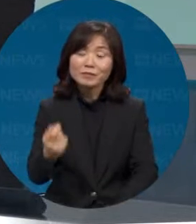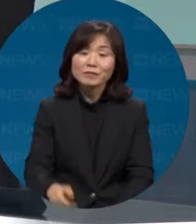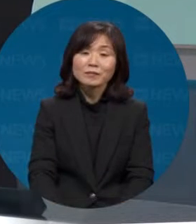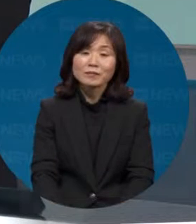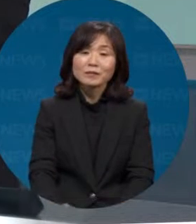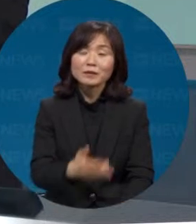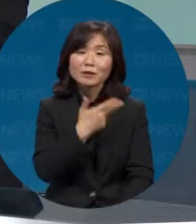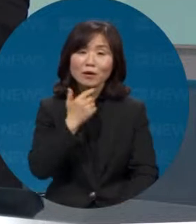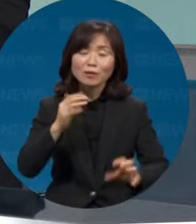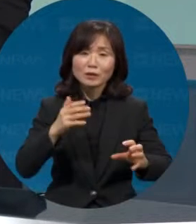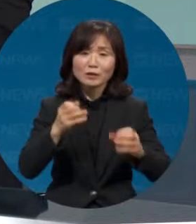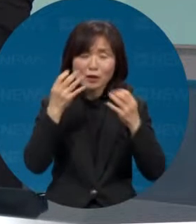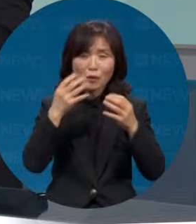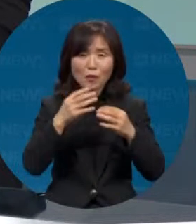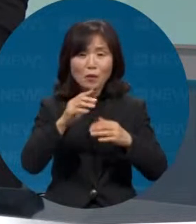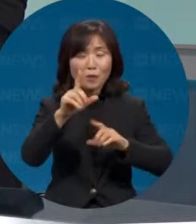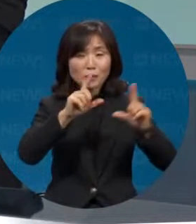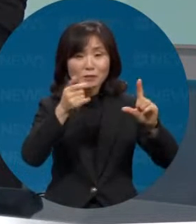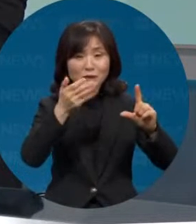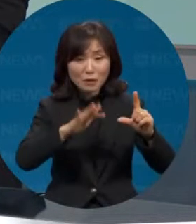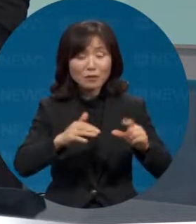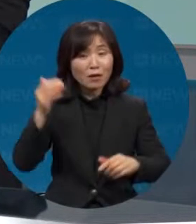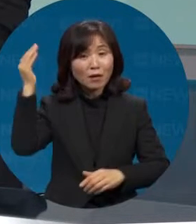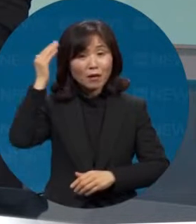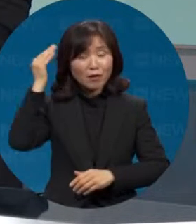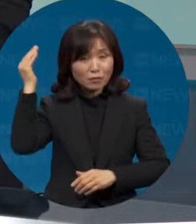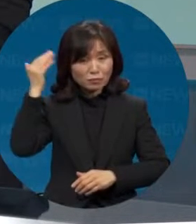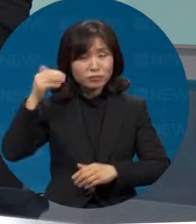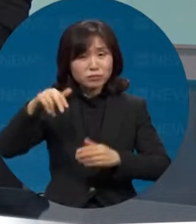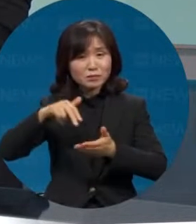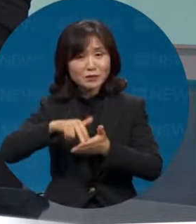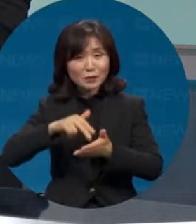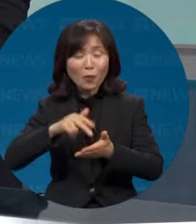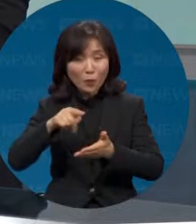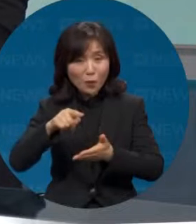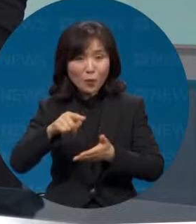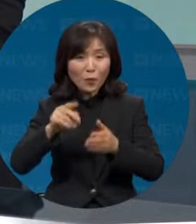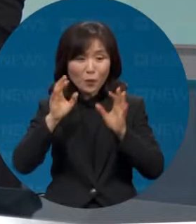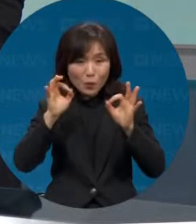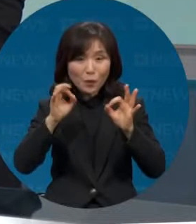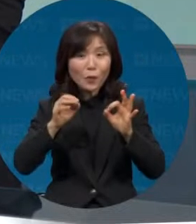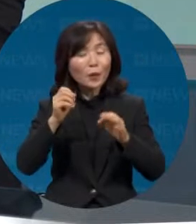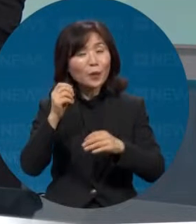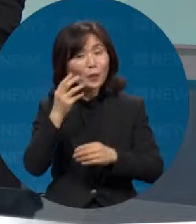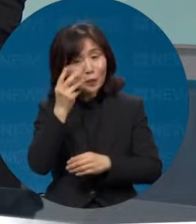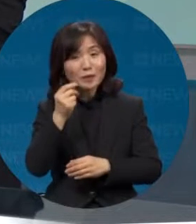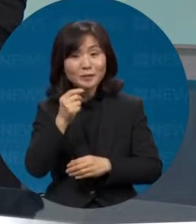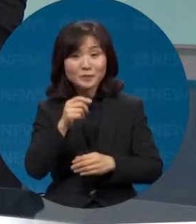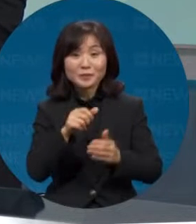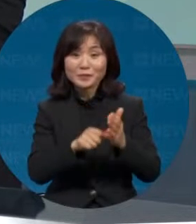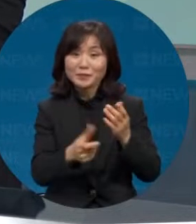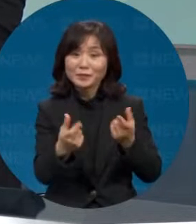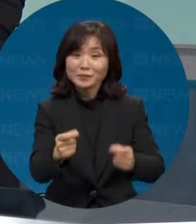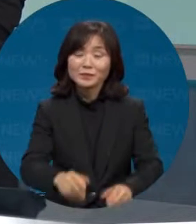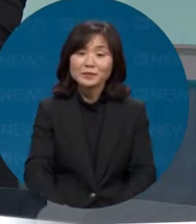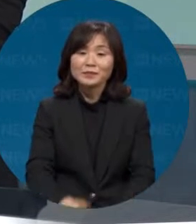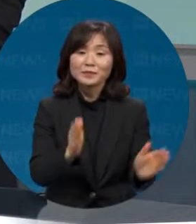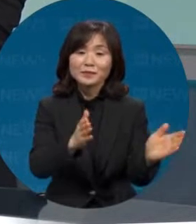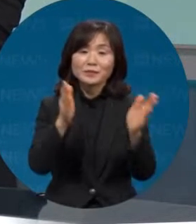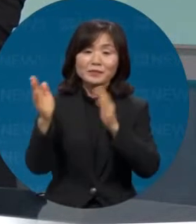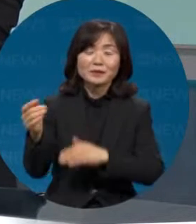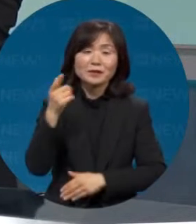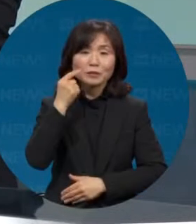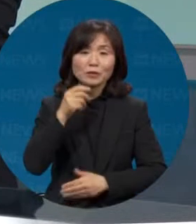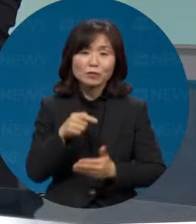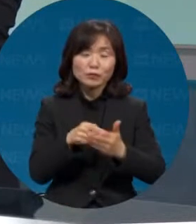캐릭터로 보이겠지만 우리 소비자들은 텐 왼쪽에 매트로 상품처럼 도 받아들여질 것 같습니다 자 마지막 성 씩 보겠습니다 자 일본에서